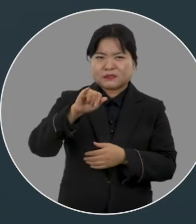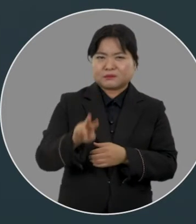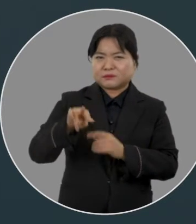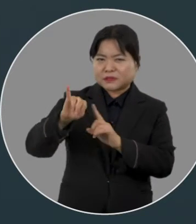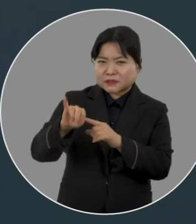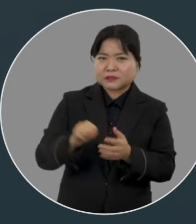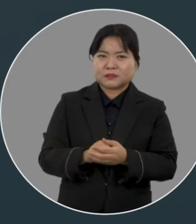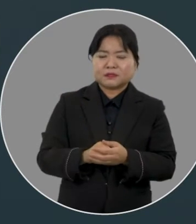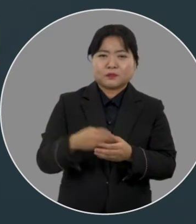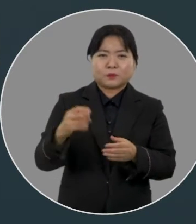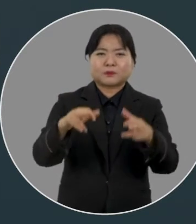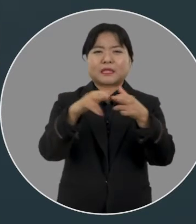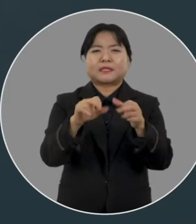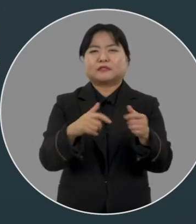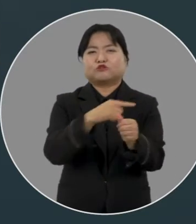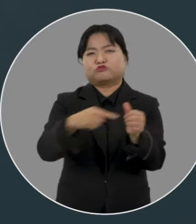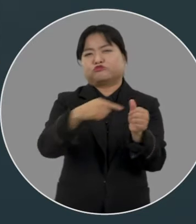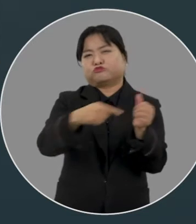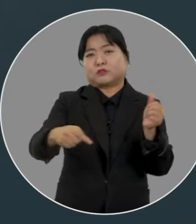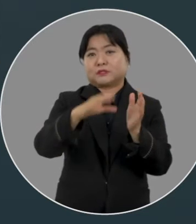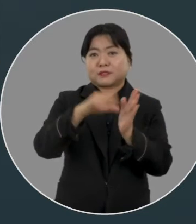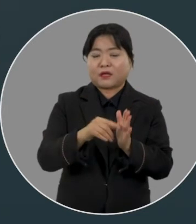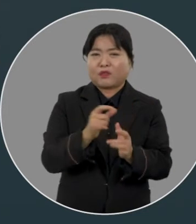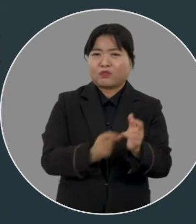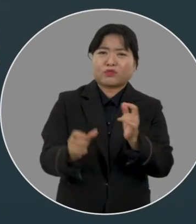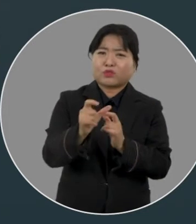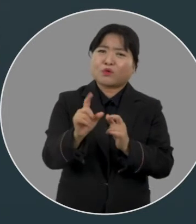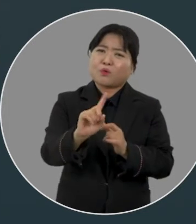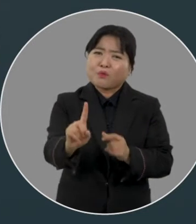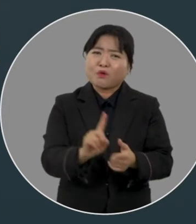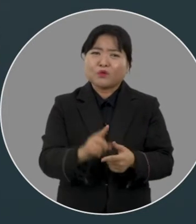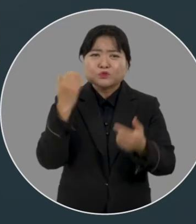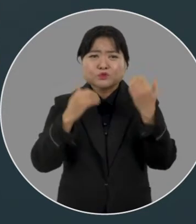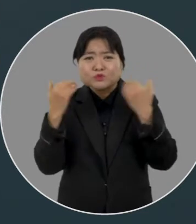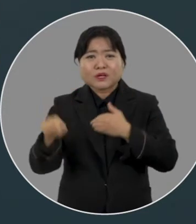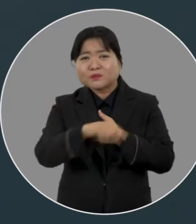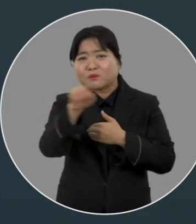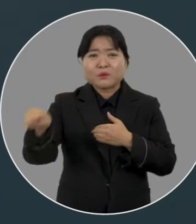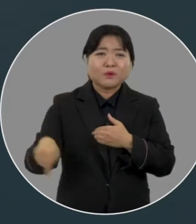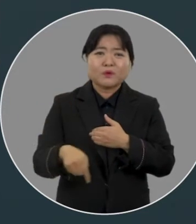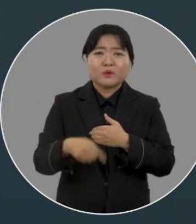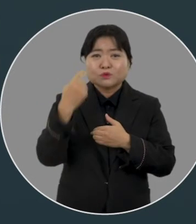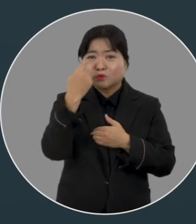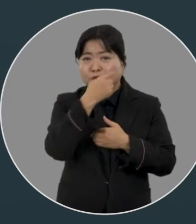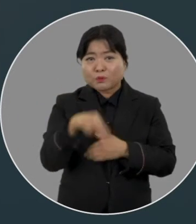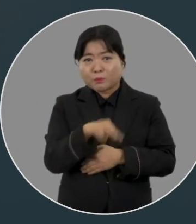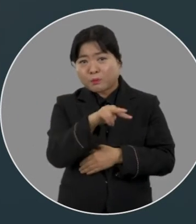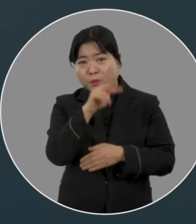집시, 그다음 장애인들을 죽였을 때 더 이상 그 누구라도 그들의 눈에 볼